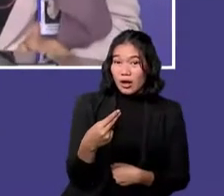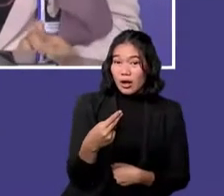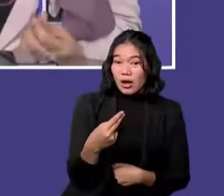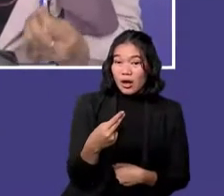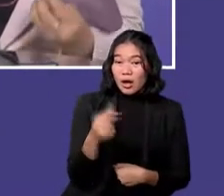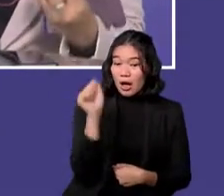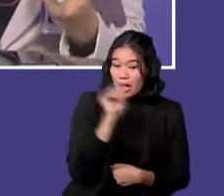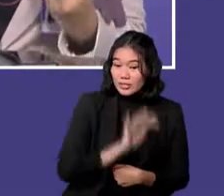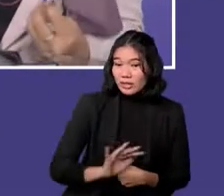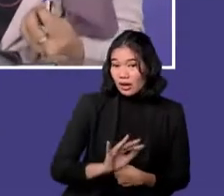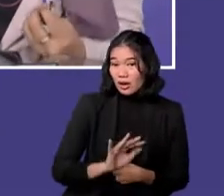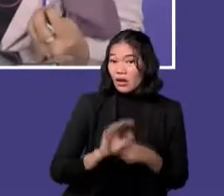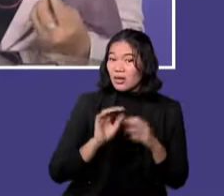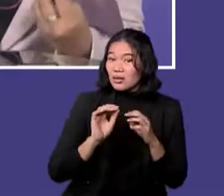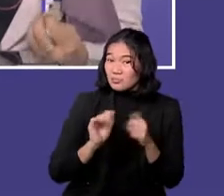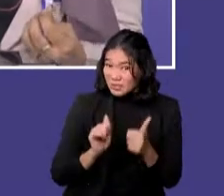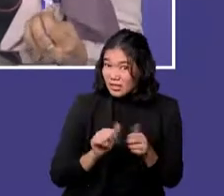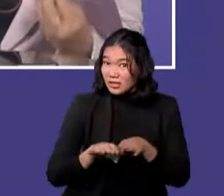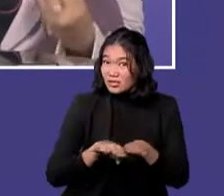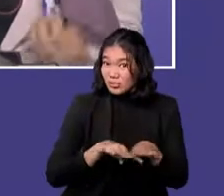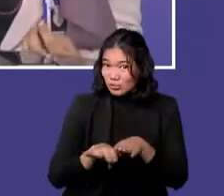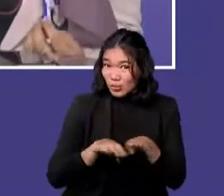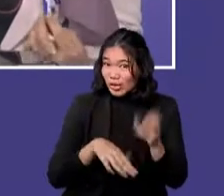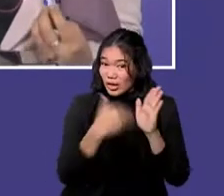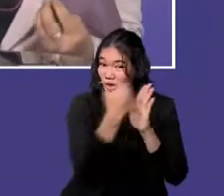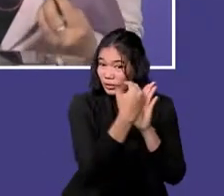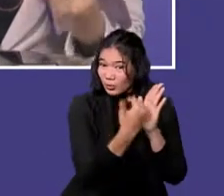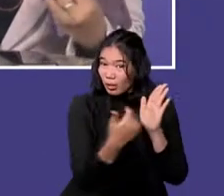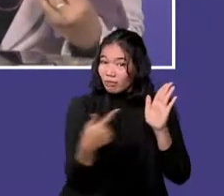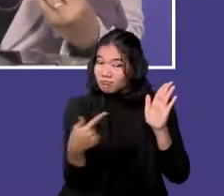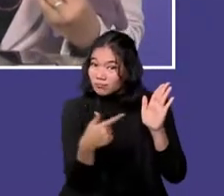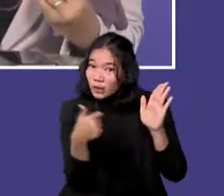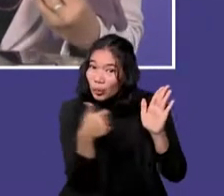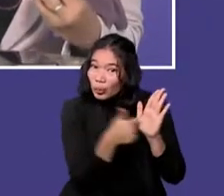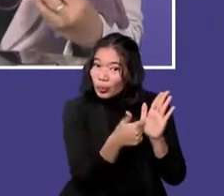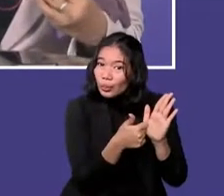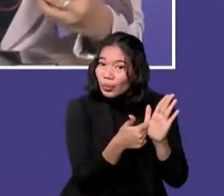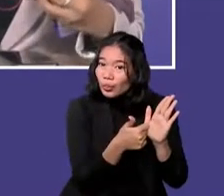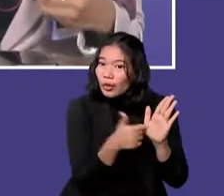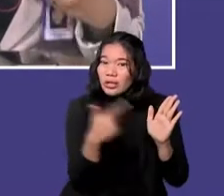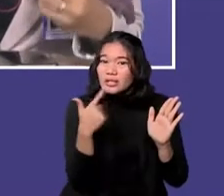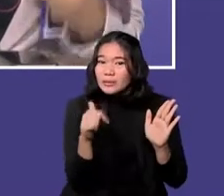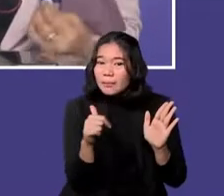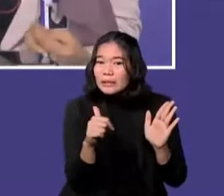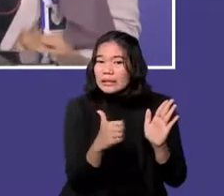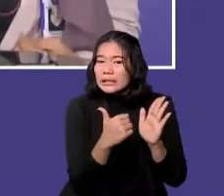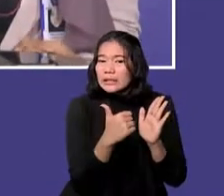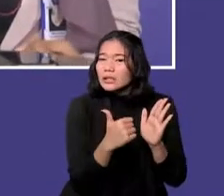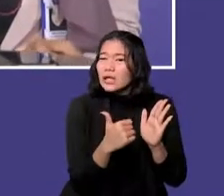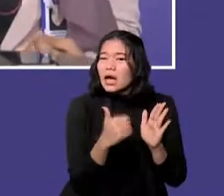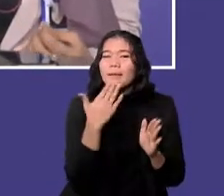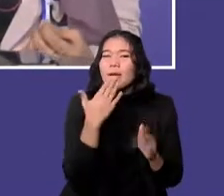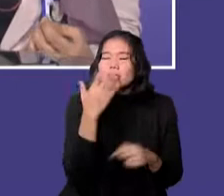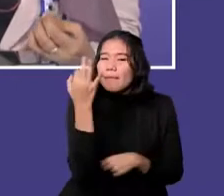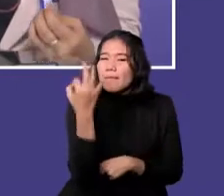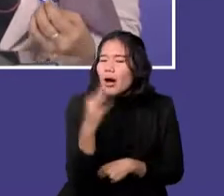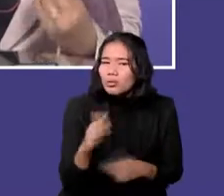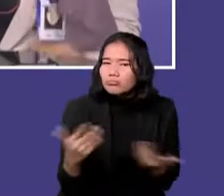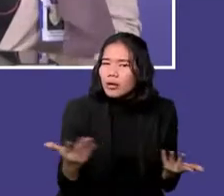Asia, menerapkan protokol kesehatan ini dan kemudian menjadikannya sebagai sebuah norma baru gitu di